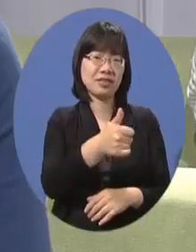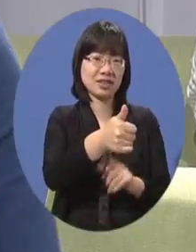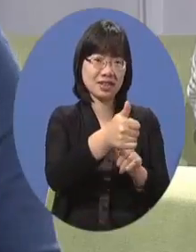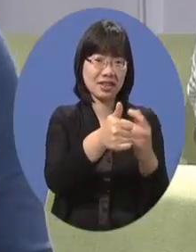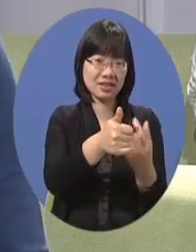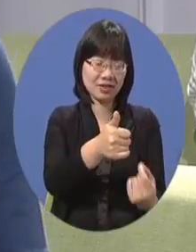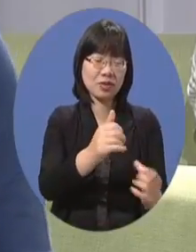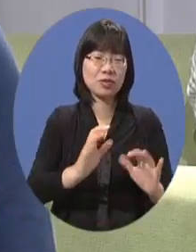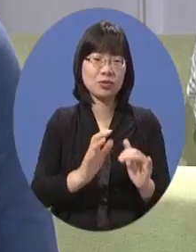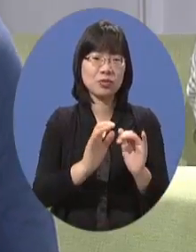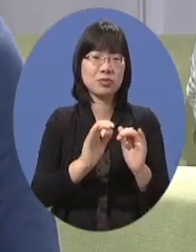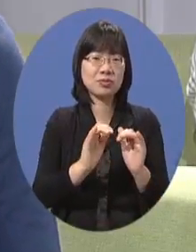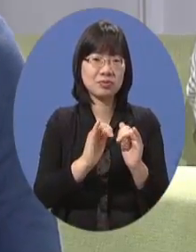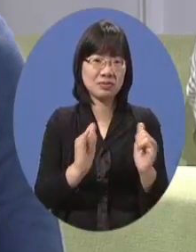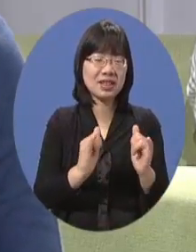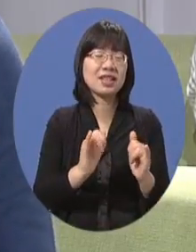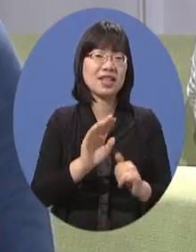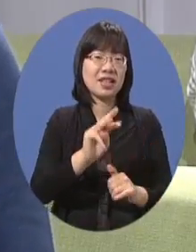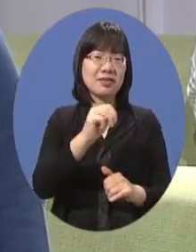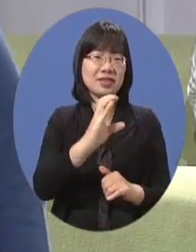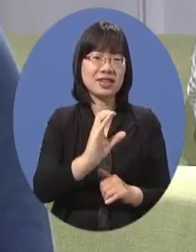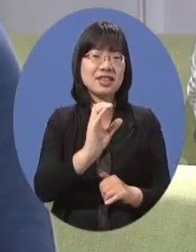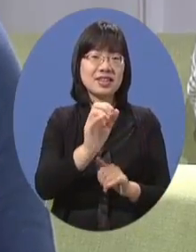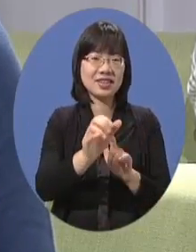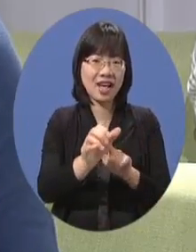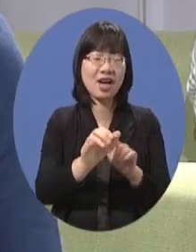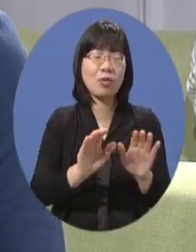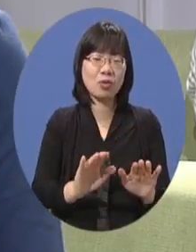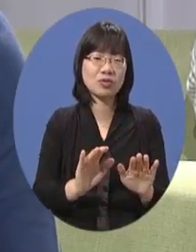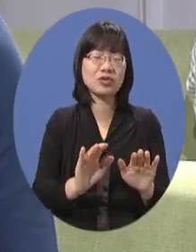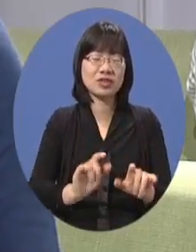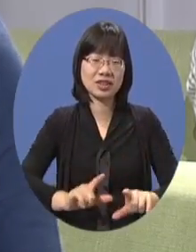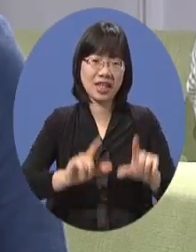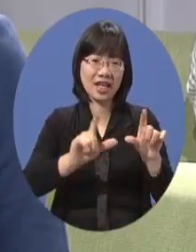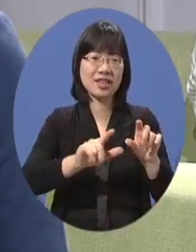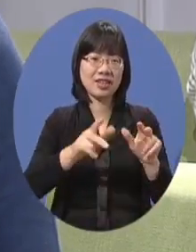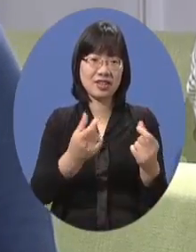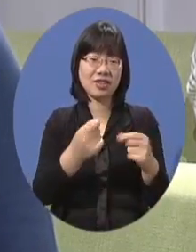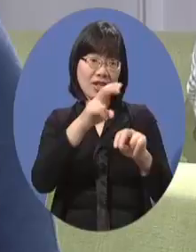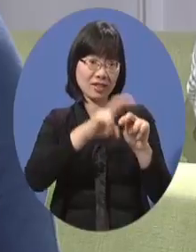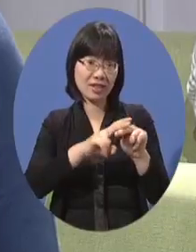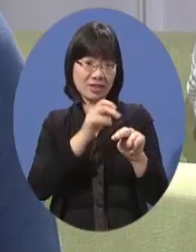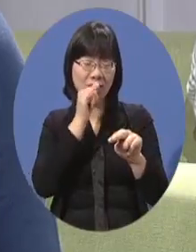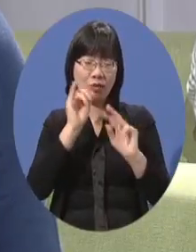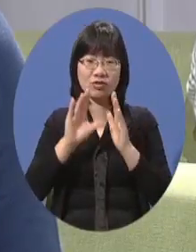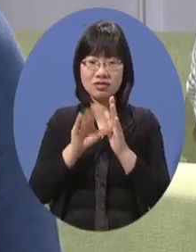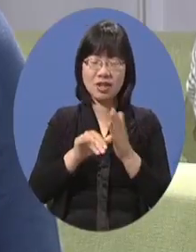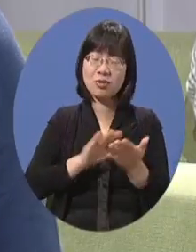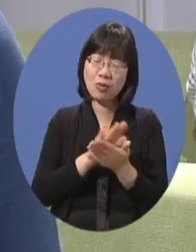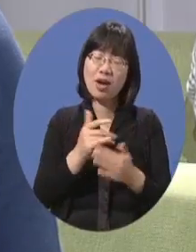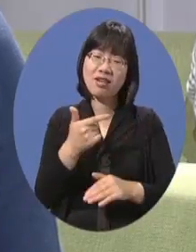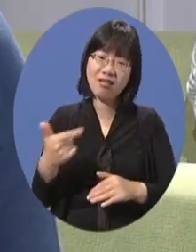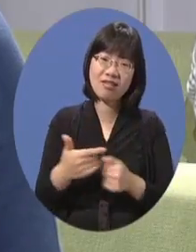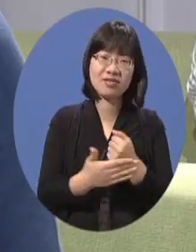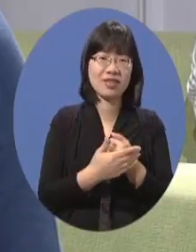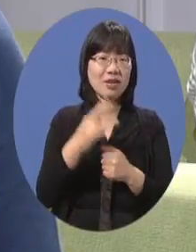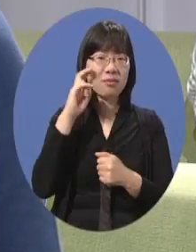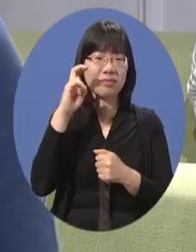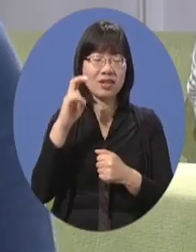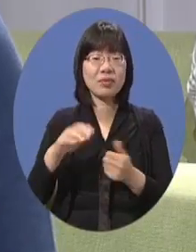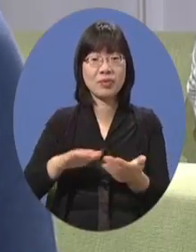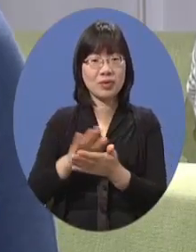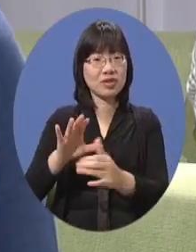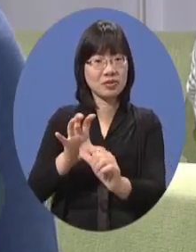이렇게 탄생된 것은 아마 어렸을 때 굉장히 많이 놀아서 그랬을 거라고 생각을 합니다. 네. 이 놀이라는 걸 통해서 사회성과